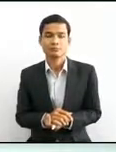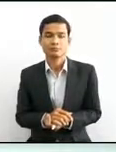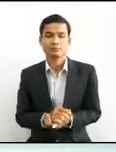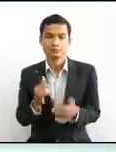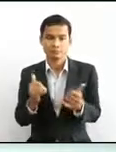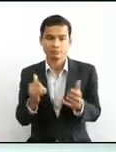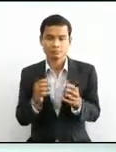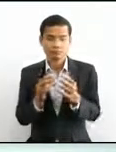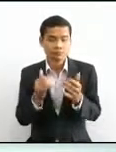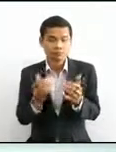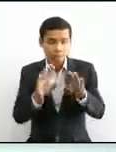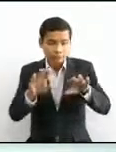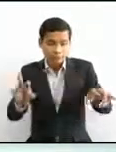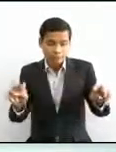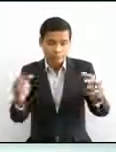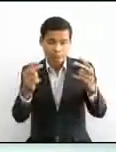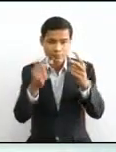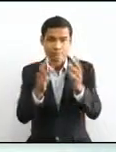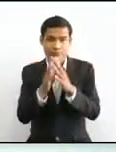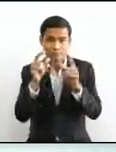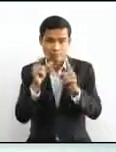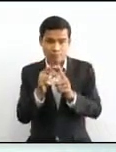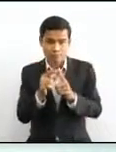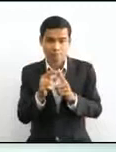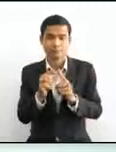cha lấy con mưa biện ní